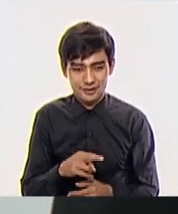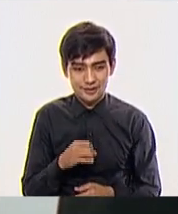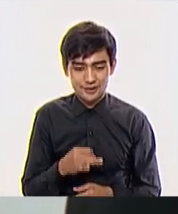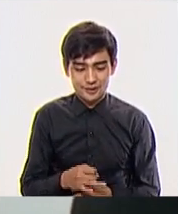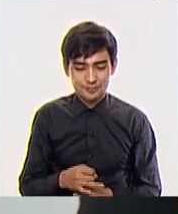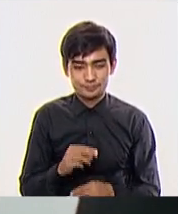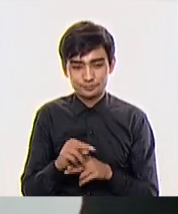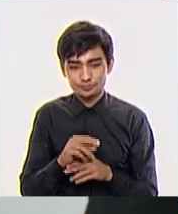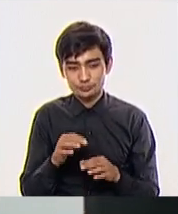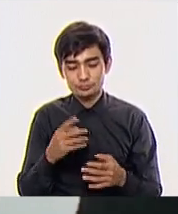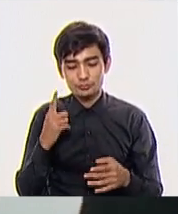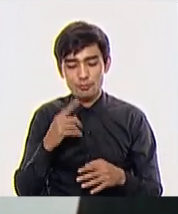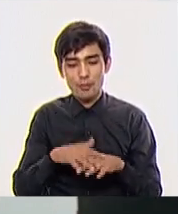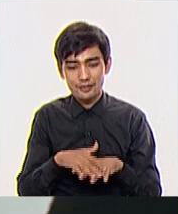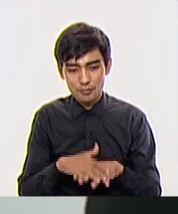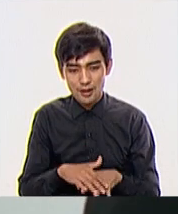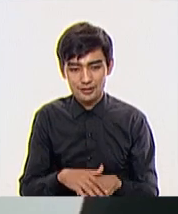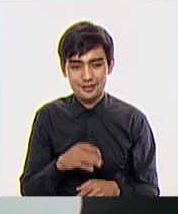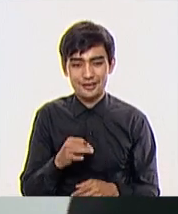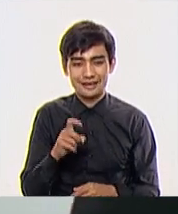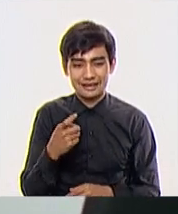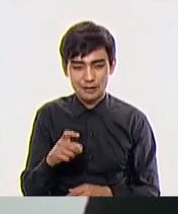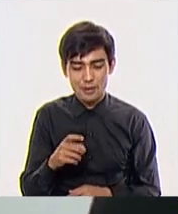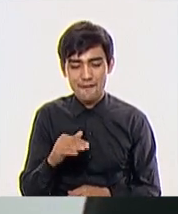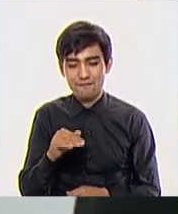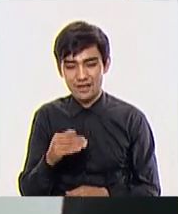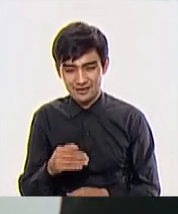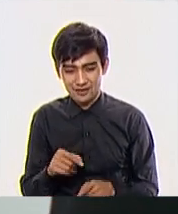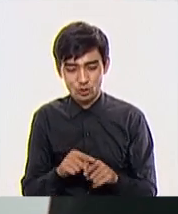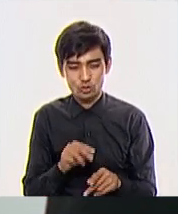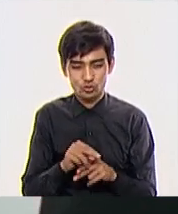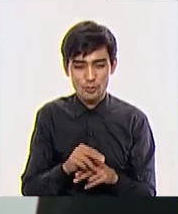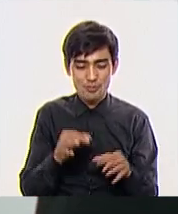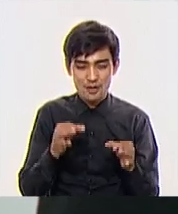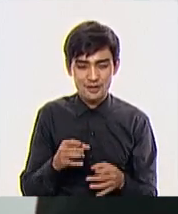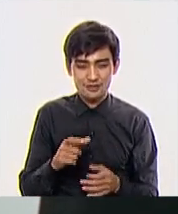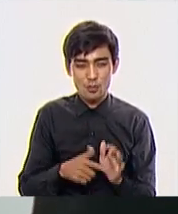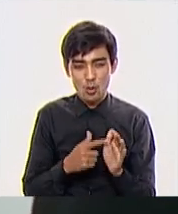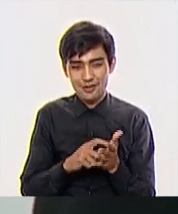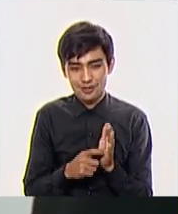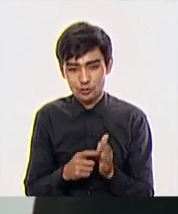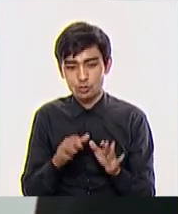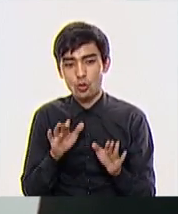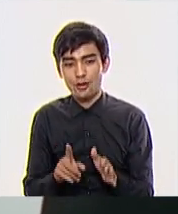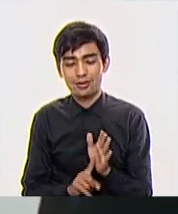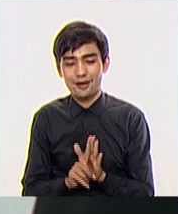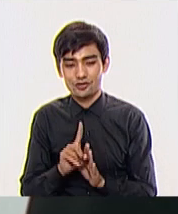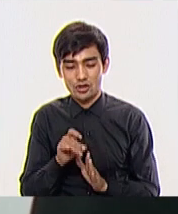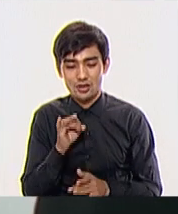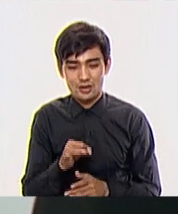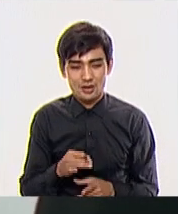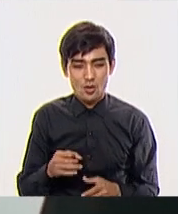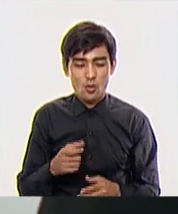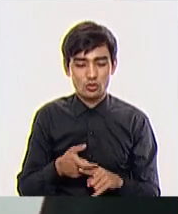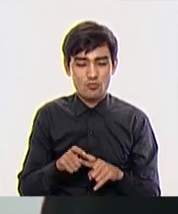есть математика тоже химия и физика так как в седьмом классе не только начинает это проходить и очень